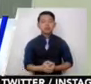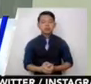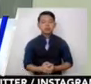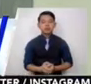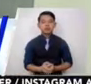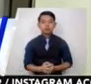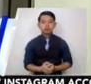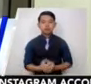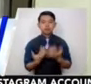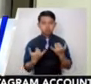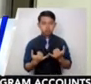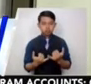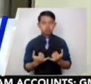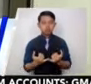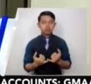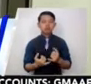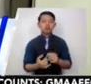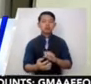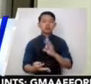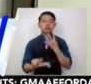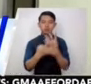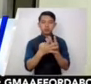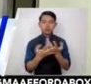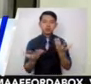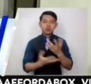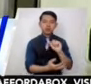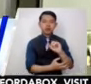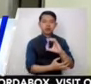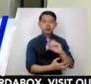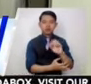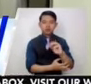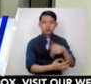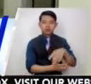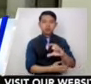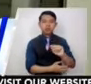Camp Karengal. Sinubukan namin kunin ang kanilang pani, pero tumanggi sila magbigay ng pahayag.